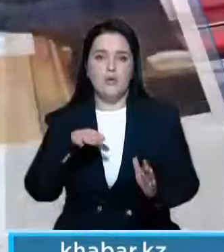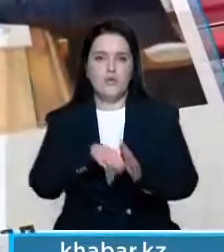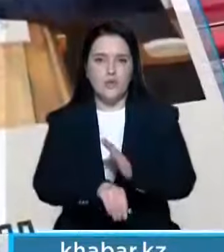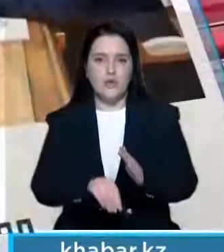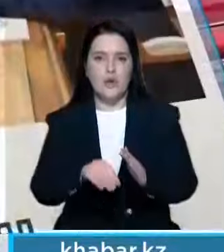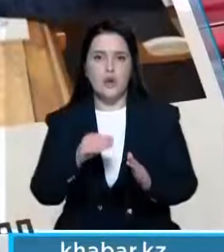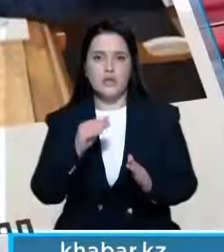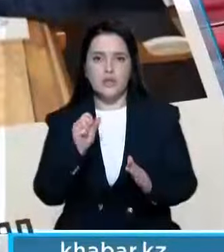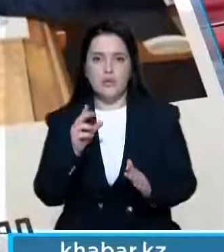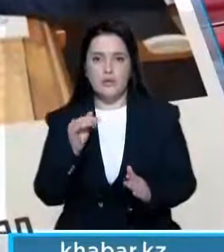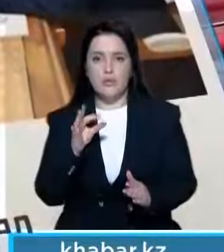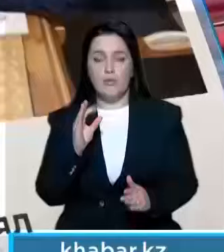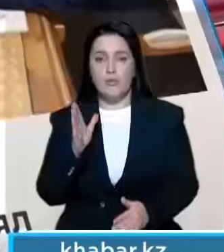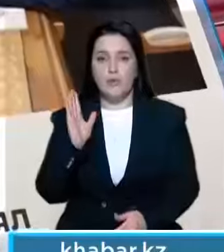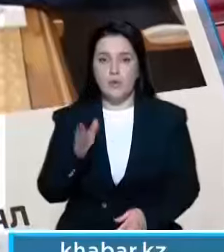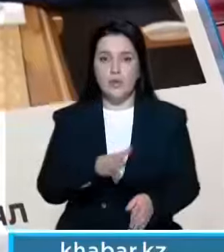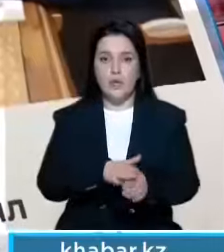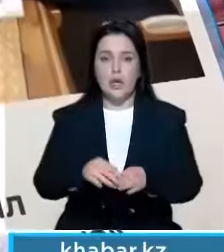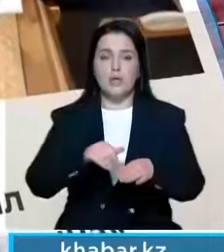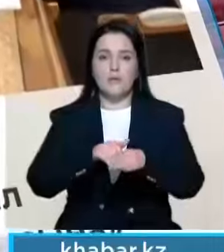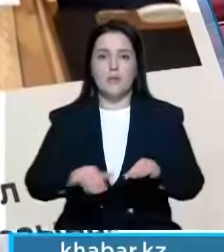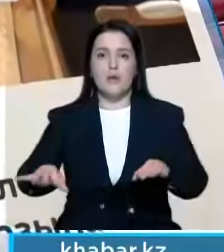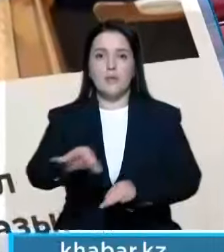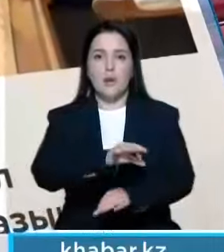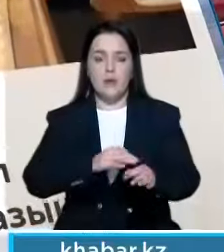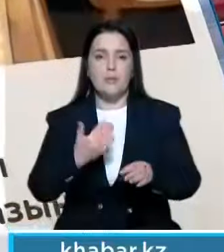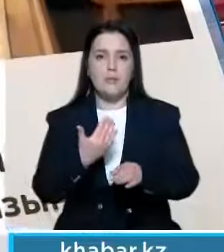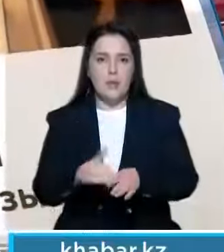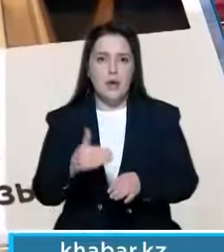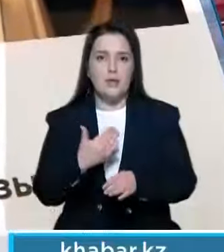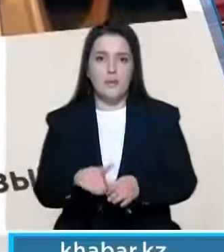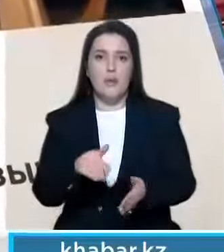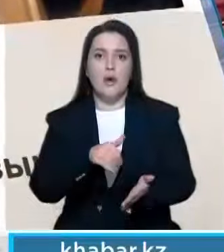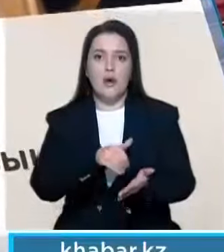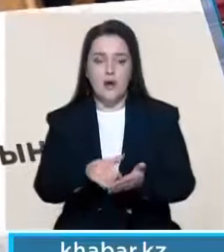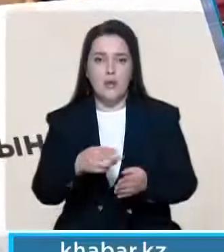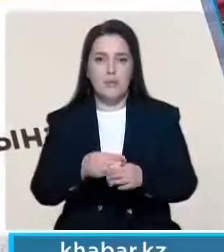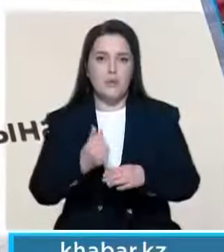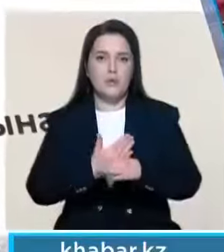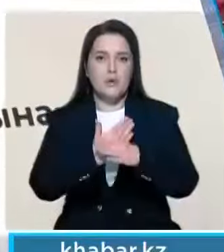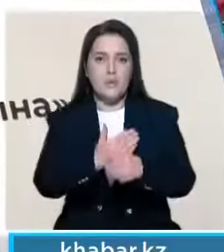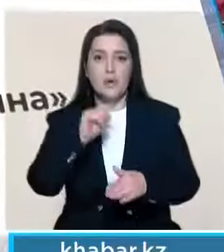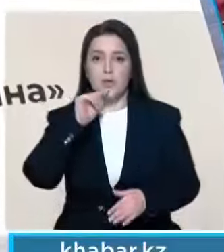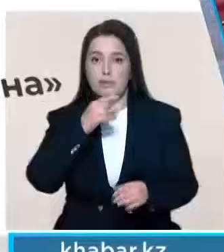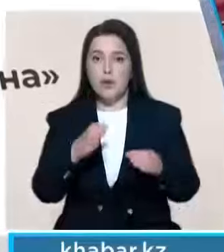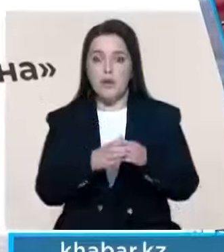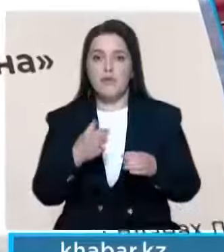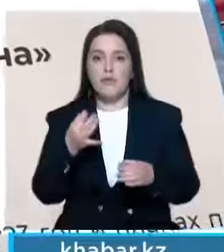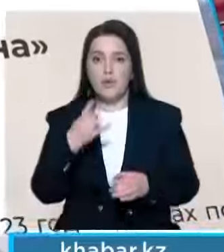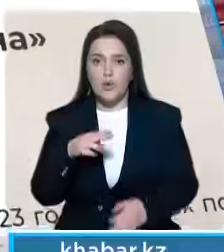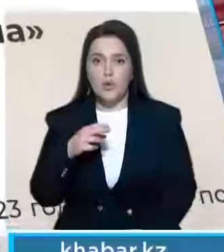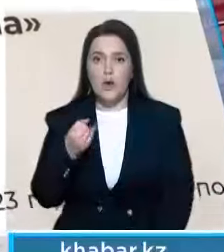словам Нурлана жакупова войдут реализация инвестиционных проектов поэтапный отказ от Крос субсидирования экономики компаниями